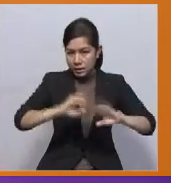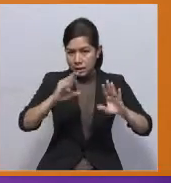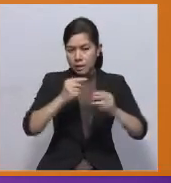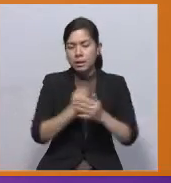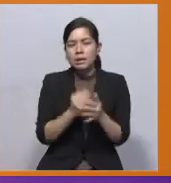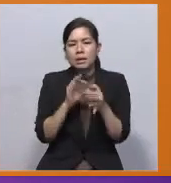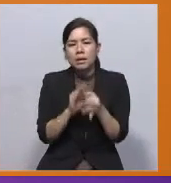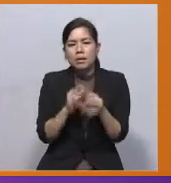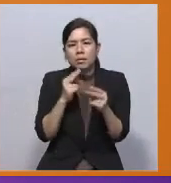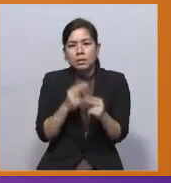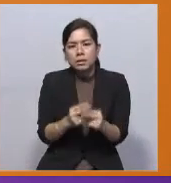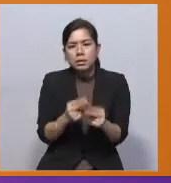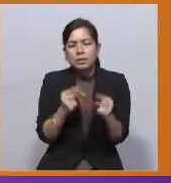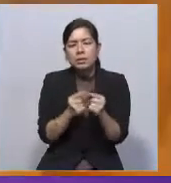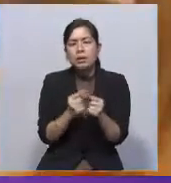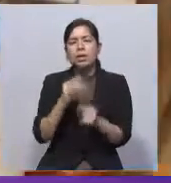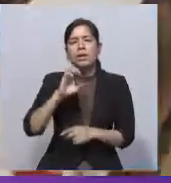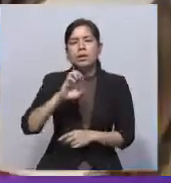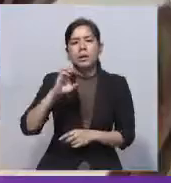EEC